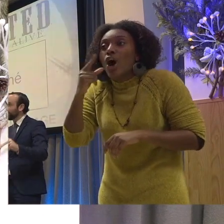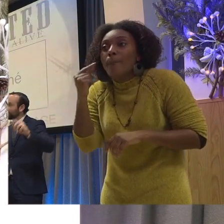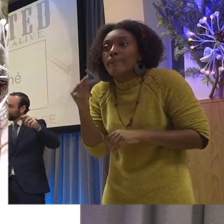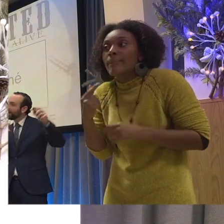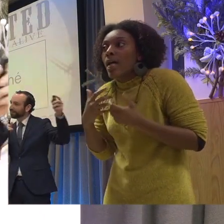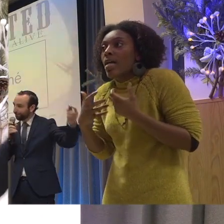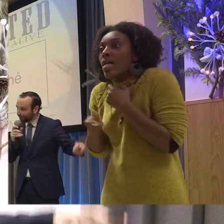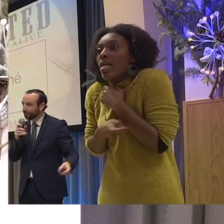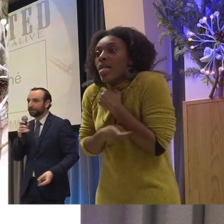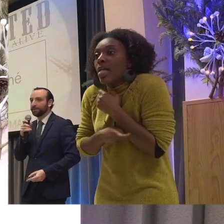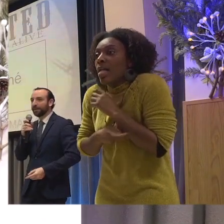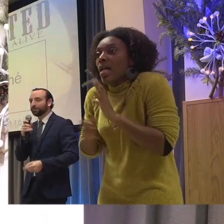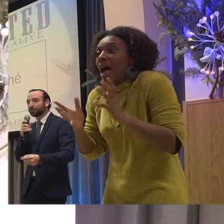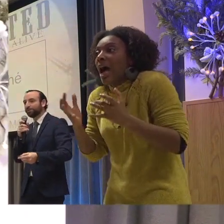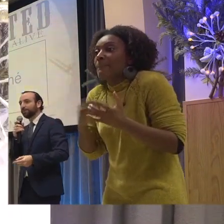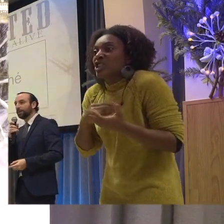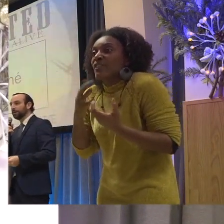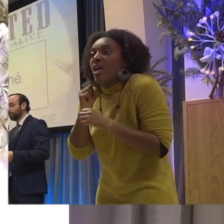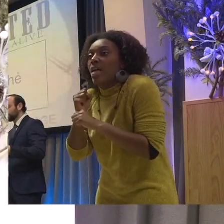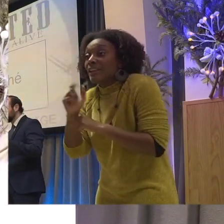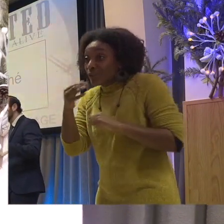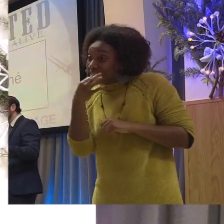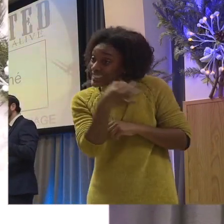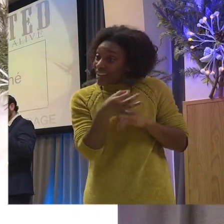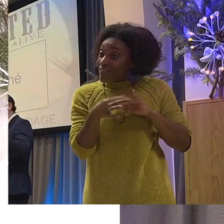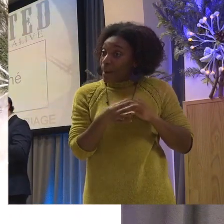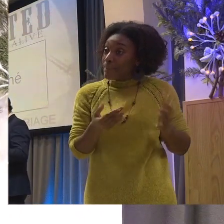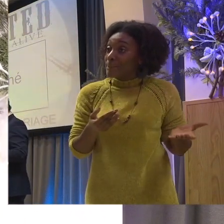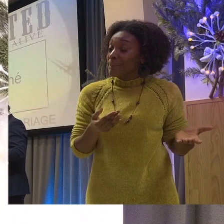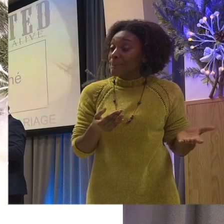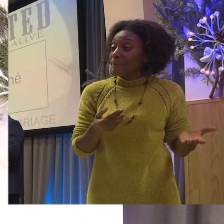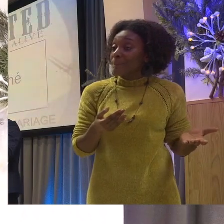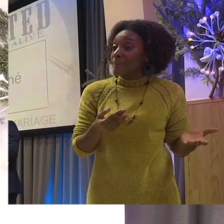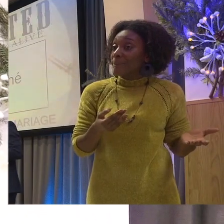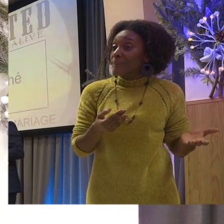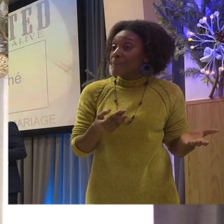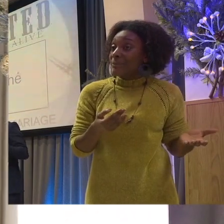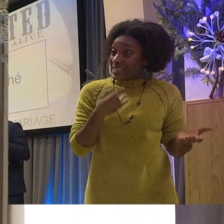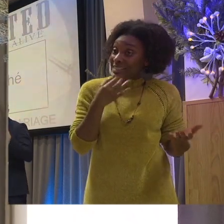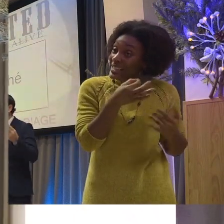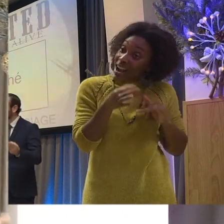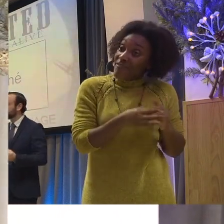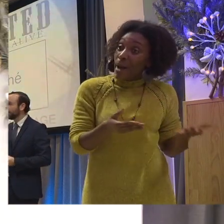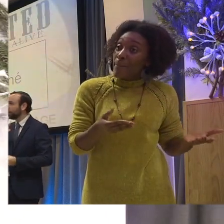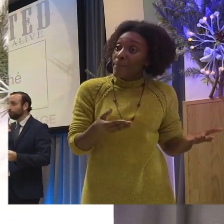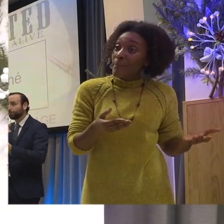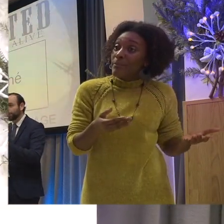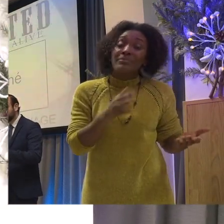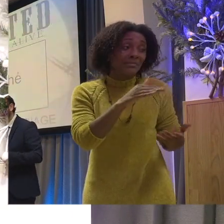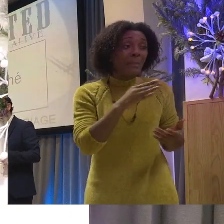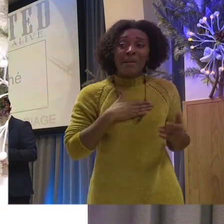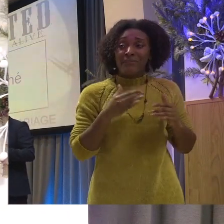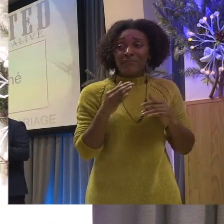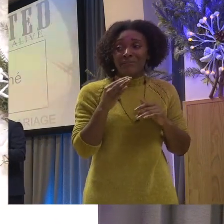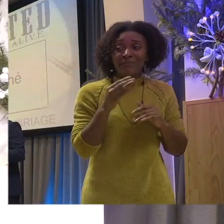péché, parle-en à ta femme. Et lorsque toi, femme, tu entends ton mari te dire « j'ai besoin d'être dans la prière par rapport à tel péché », ne le condamne